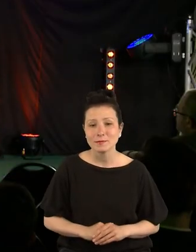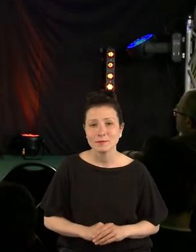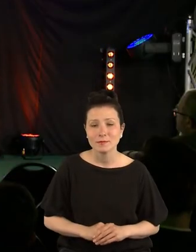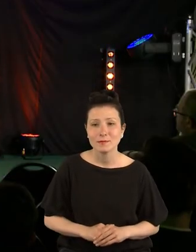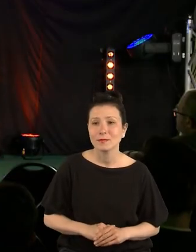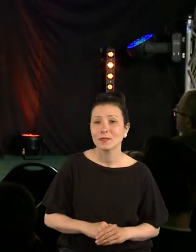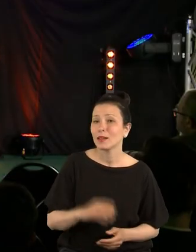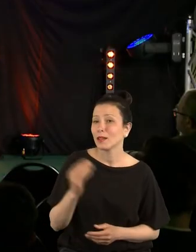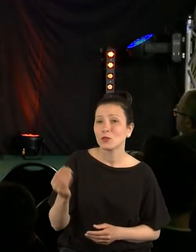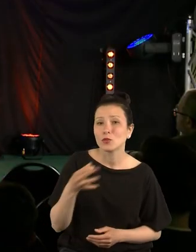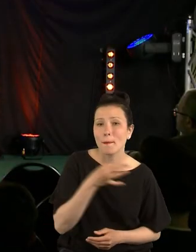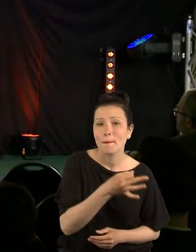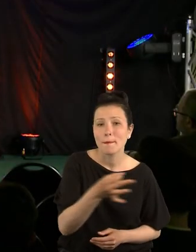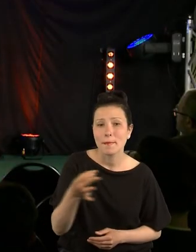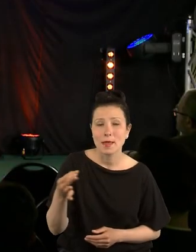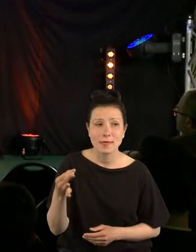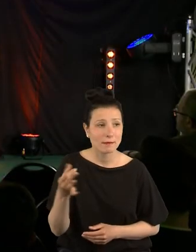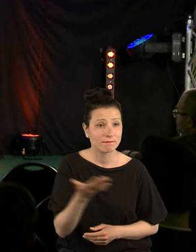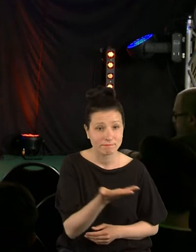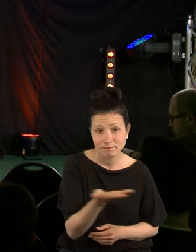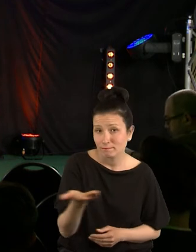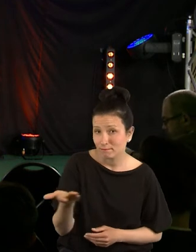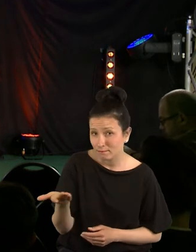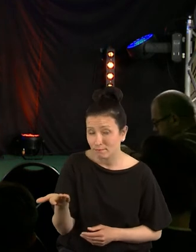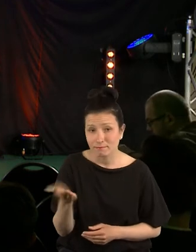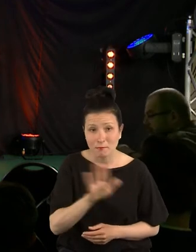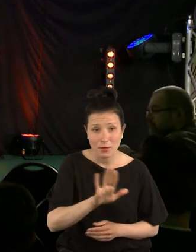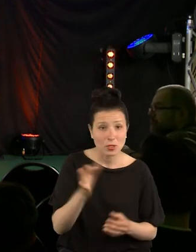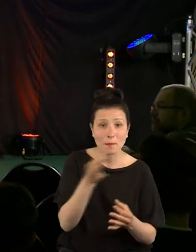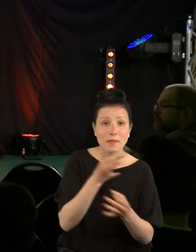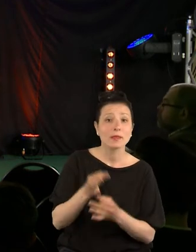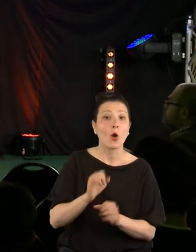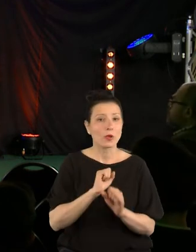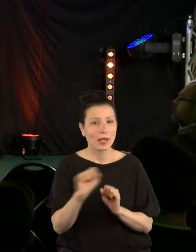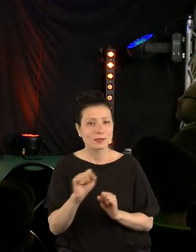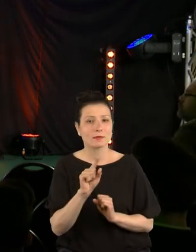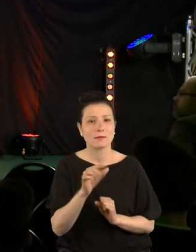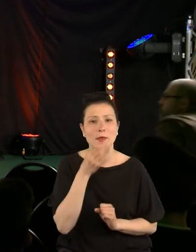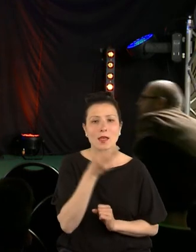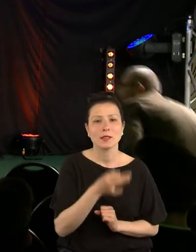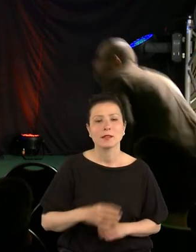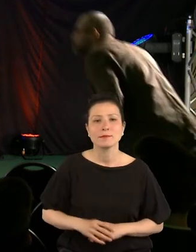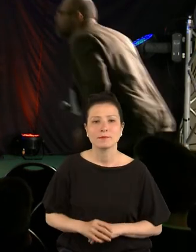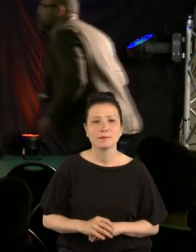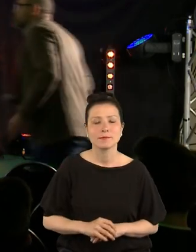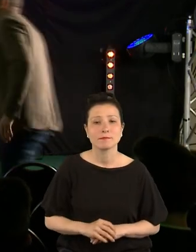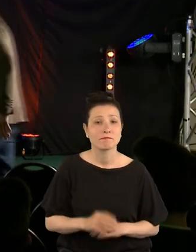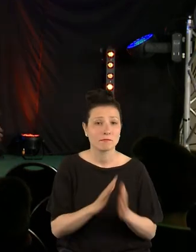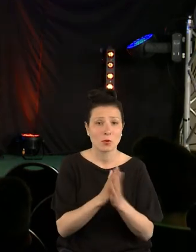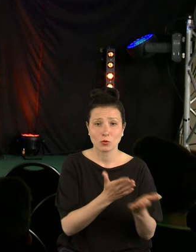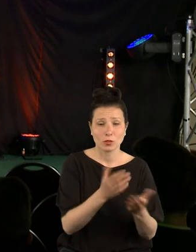To jeszcze raz pytam o pytanie. Jest tu pytanie, bardzo proszę.